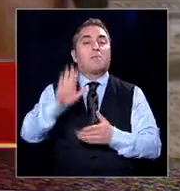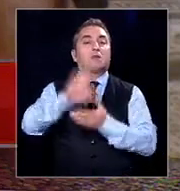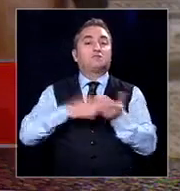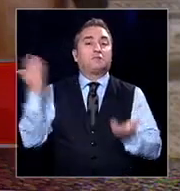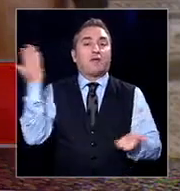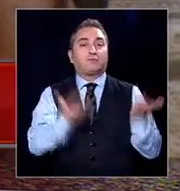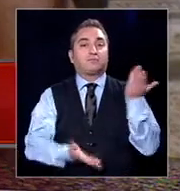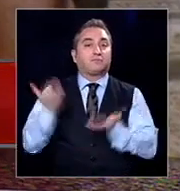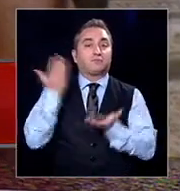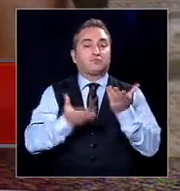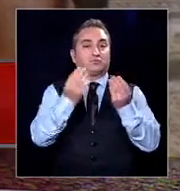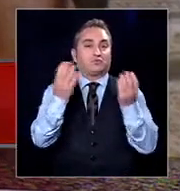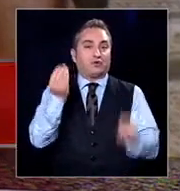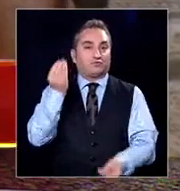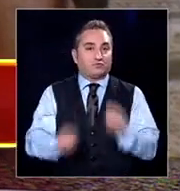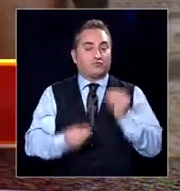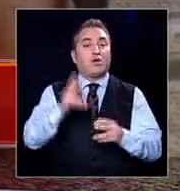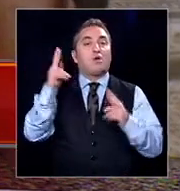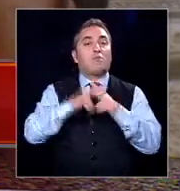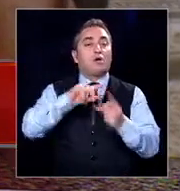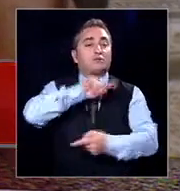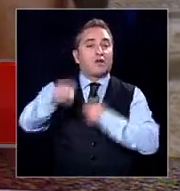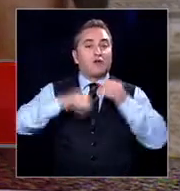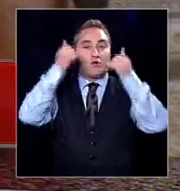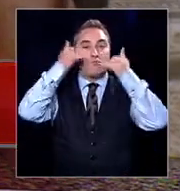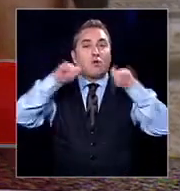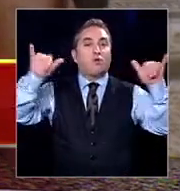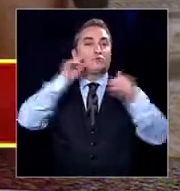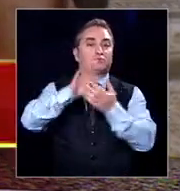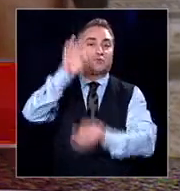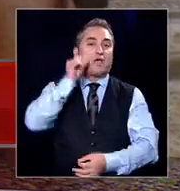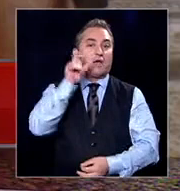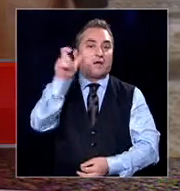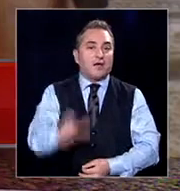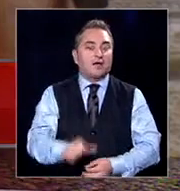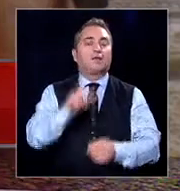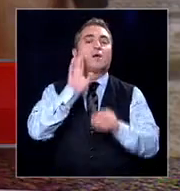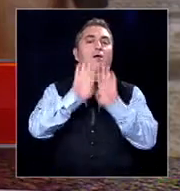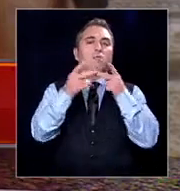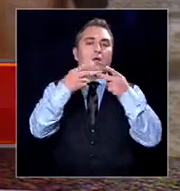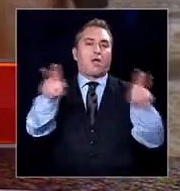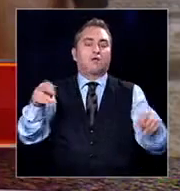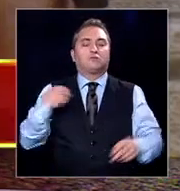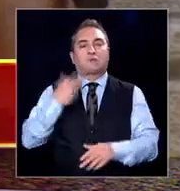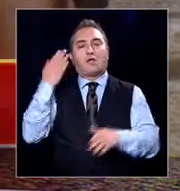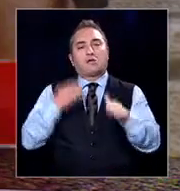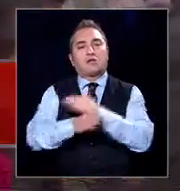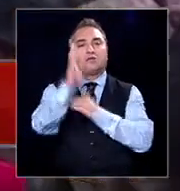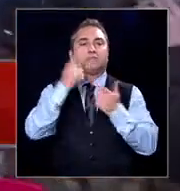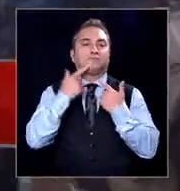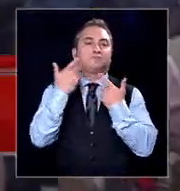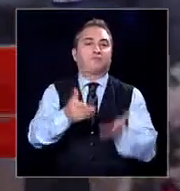açıklamaya başladı. Polisin aradığı boynuzlu adam da basına konuştu. Kapı açıktı, girdim ahbap deyiverdi.